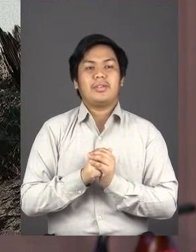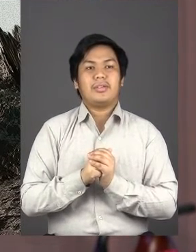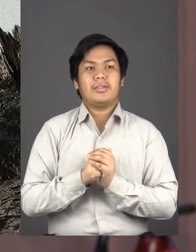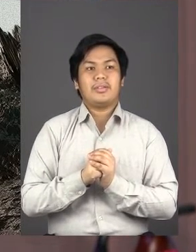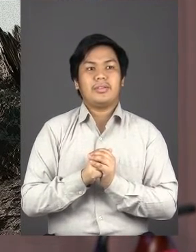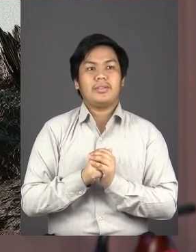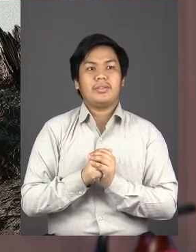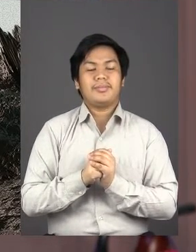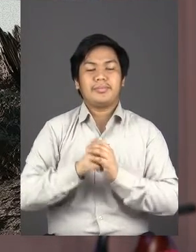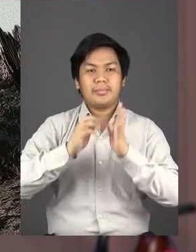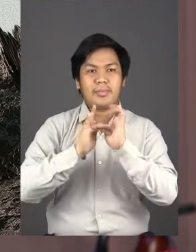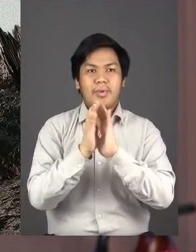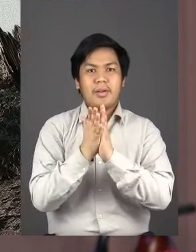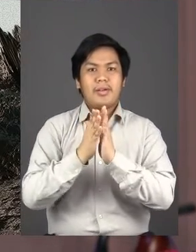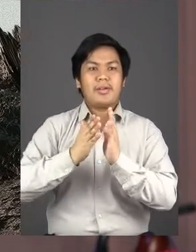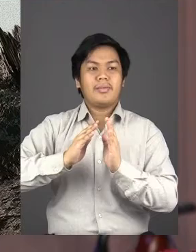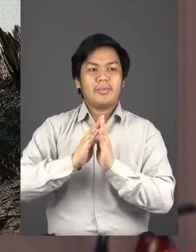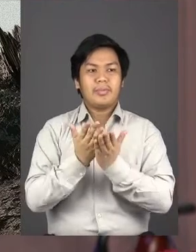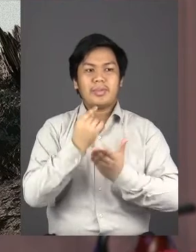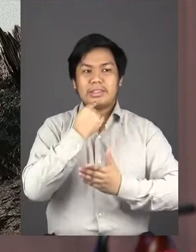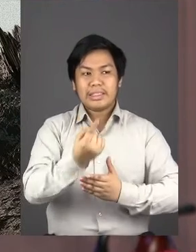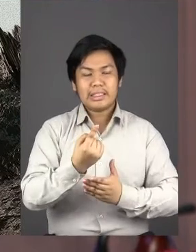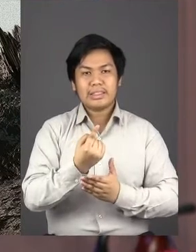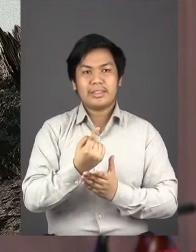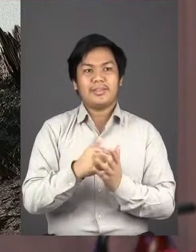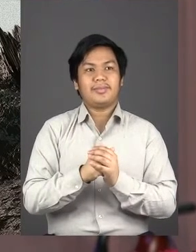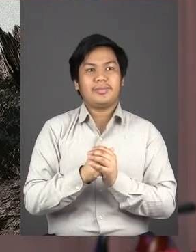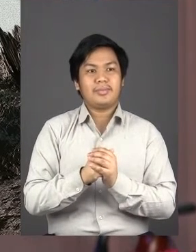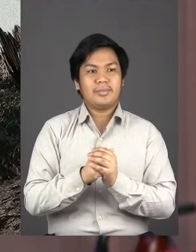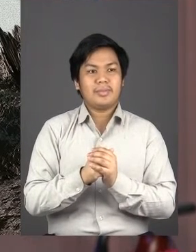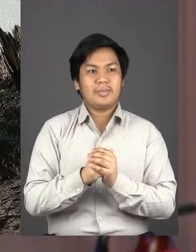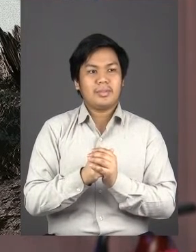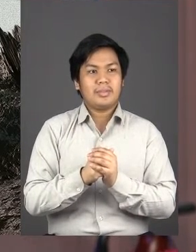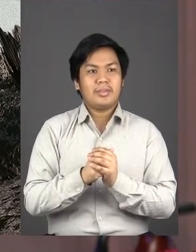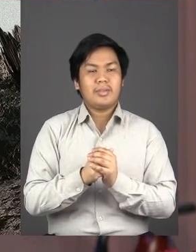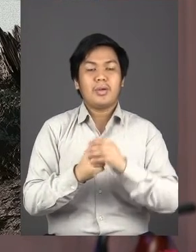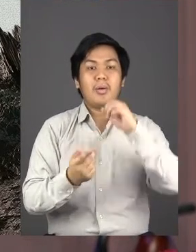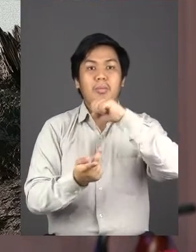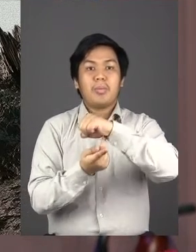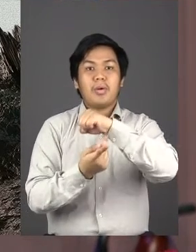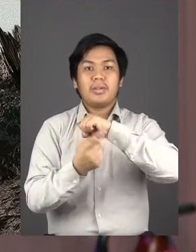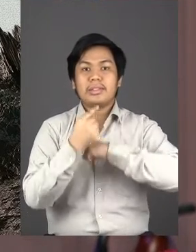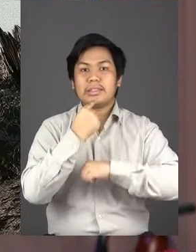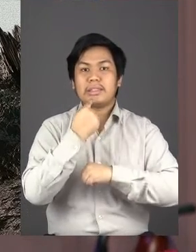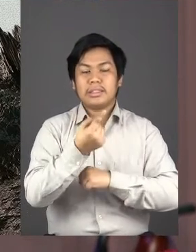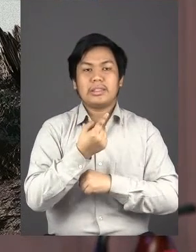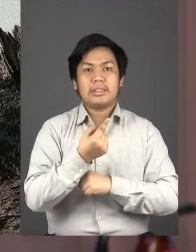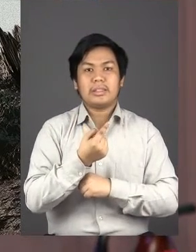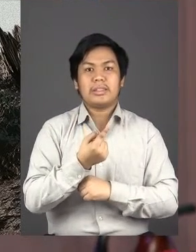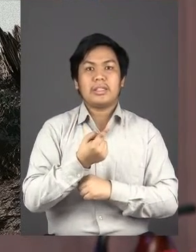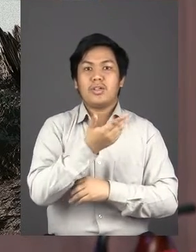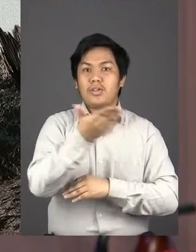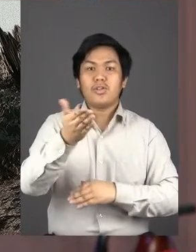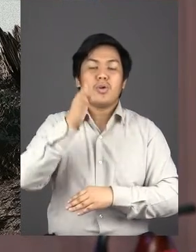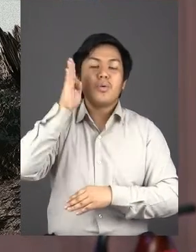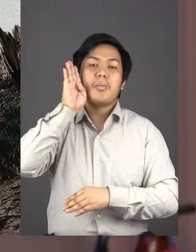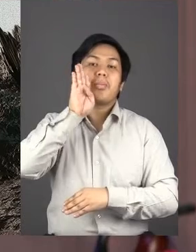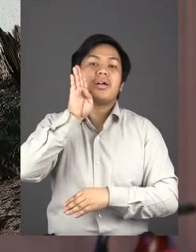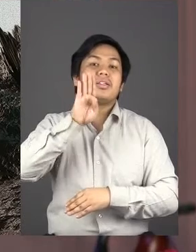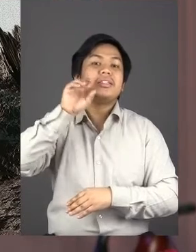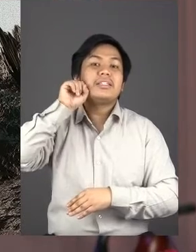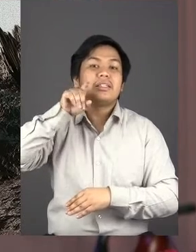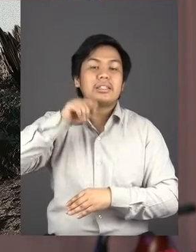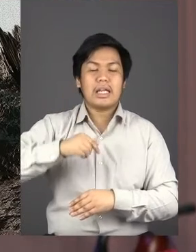1 Thessalonians 4:1. Ang sabi ni Pablo doon, finally then, brothers,